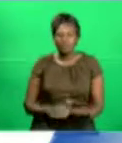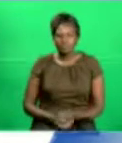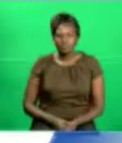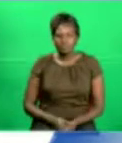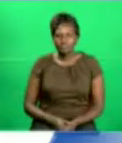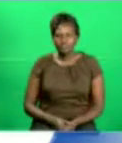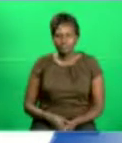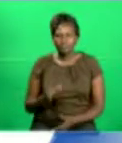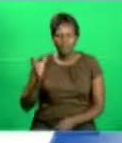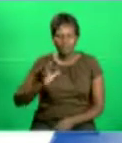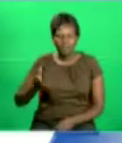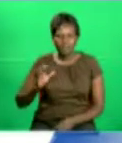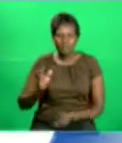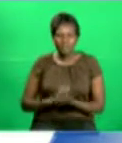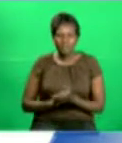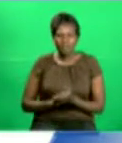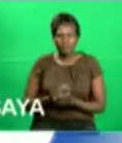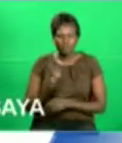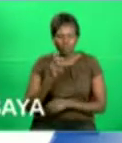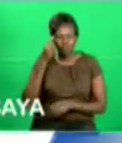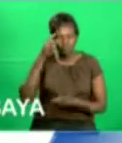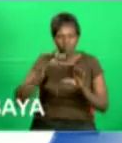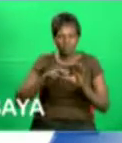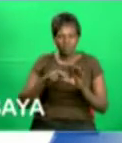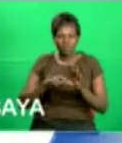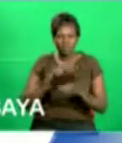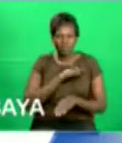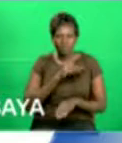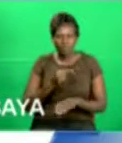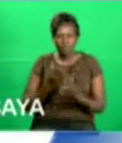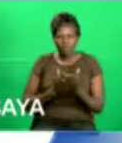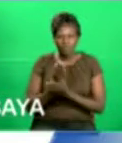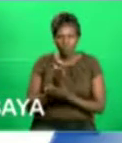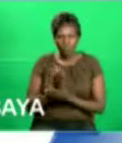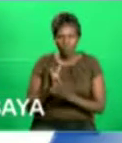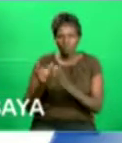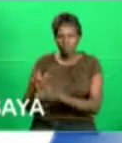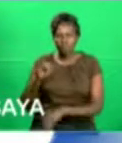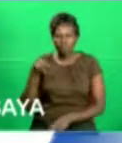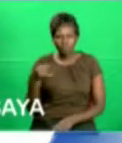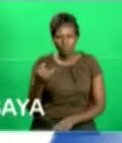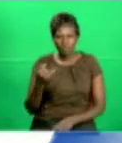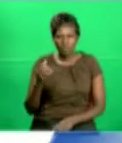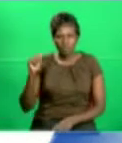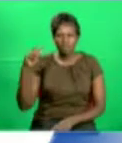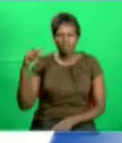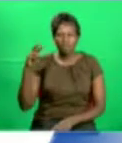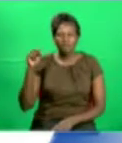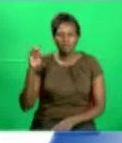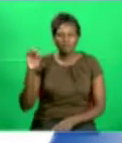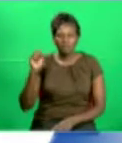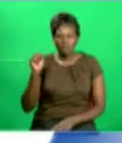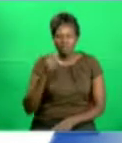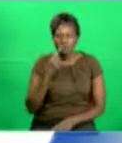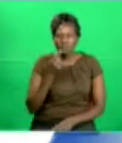Mwaniaji wa kiti cha uwakilishi wa wanawake katika kaunti ya Machakos kwa tiketi ya chama cha Jubilee Agnes Mudhama ameendelea kuhamasisha akina